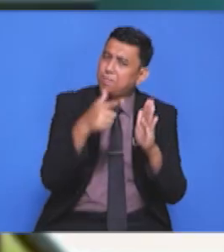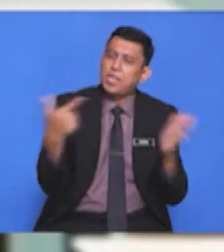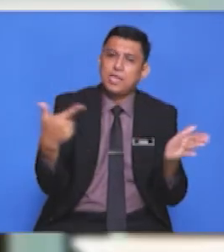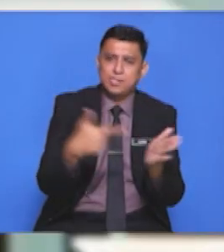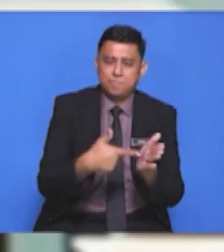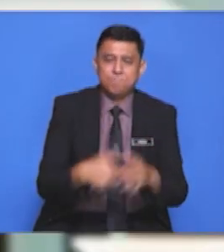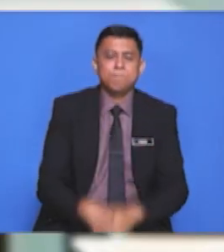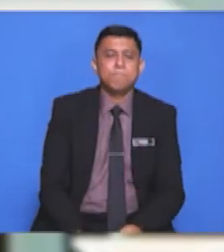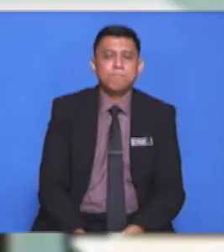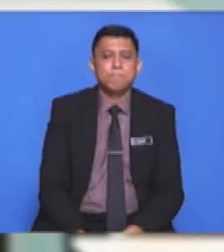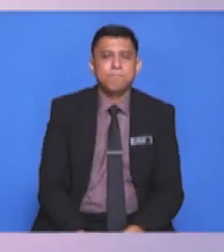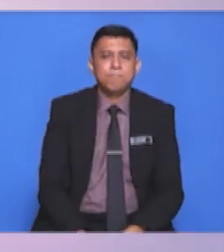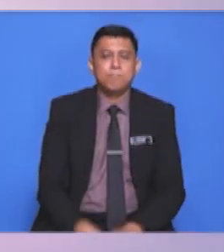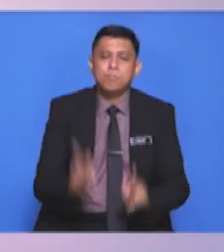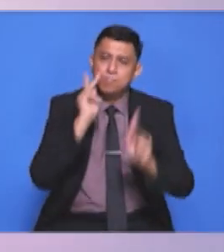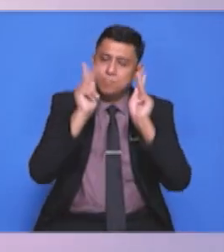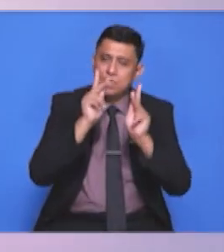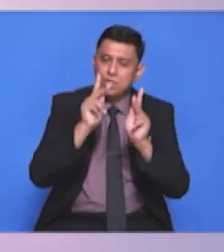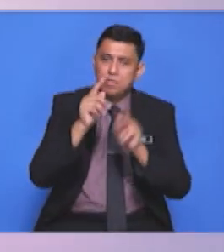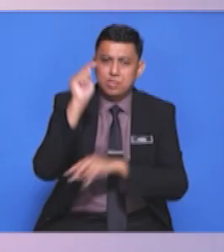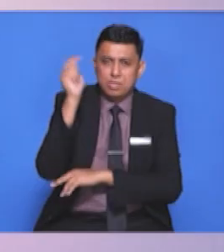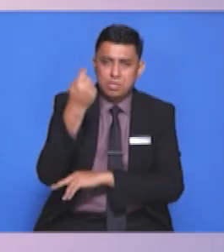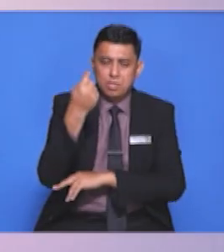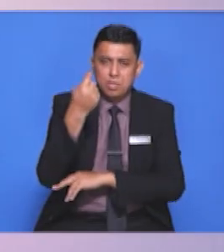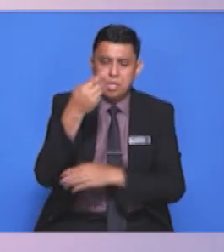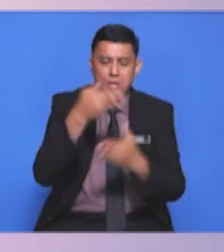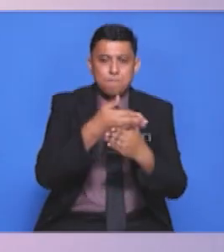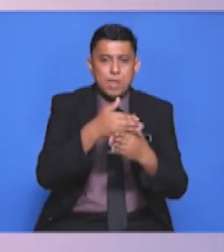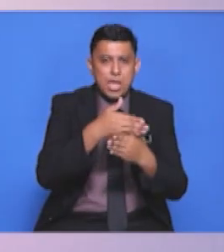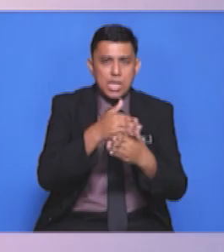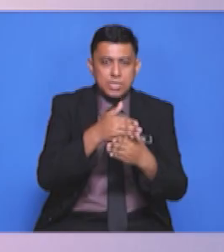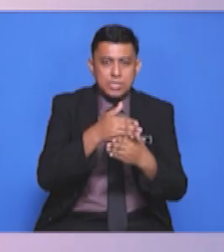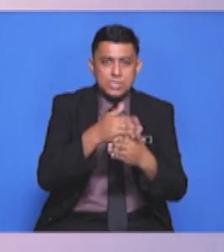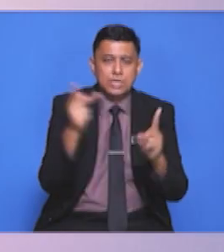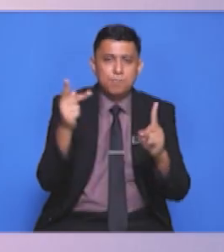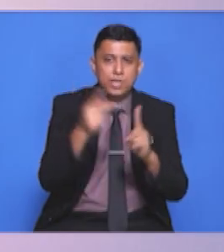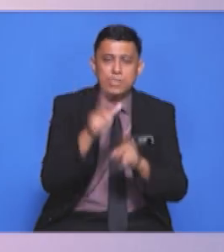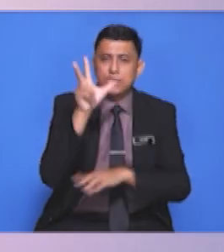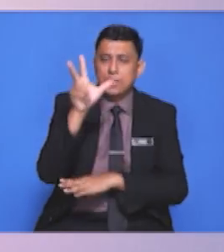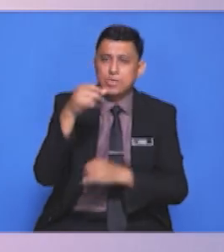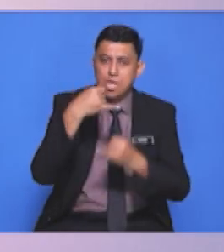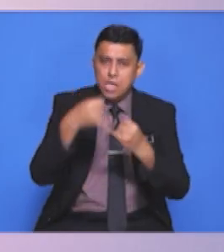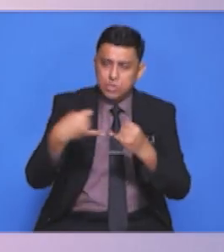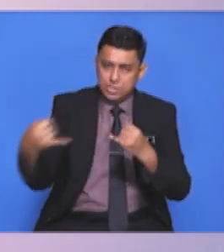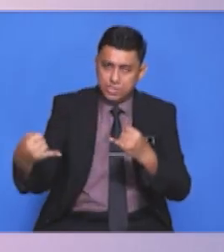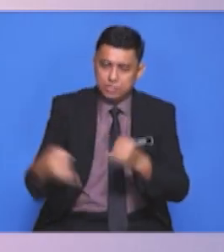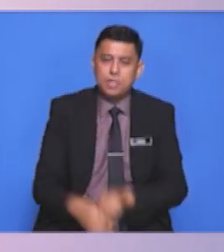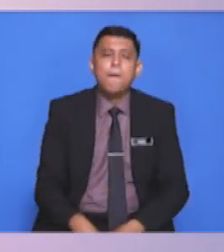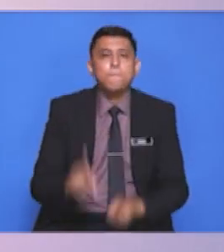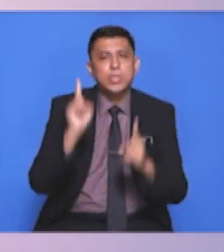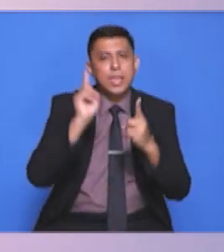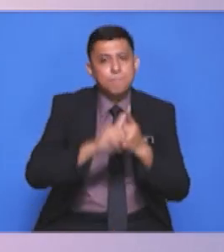lagi kata tunggal dapat dibahagikan kepada tiga jenis yang